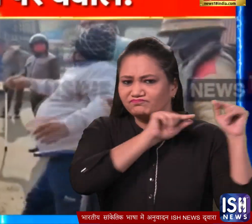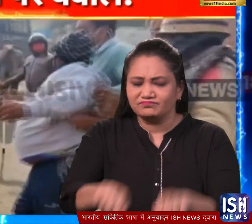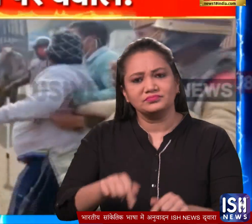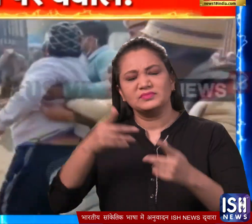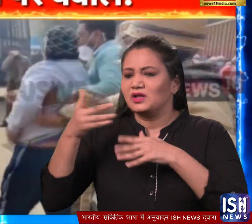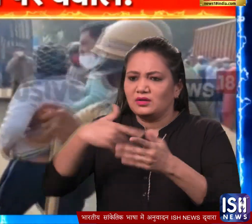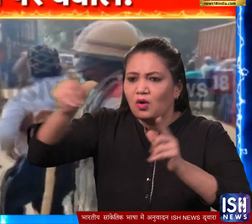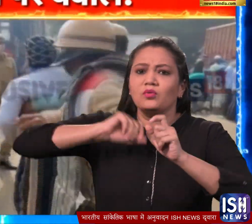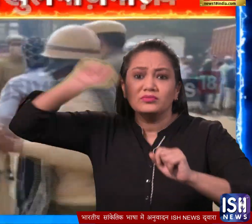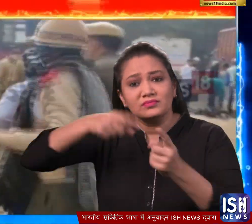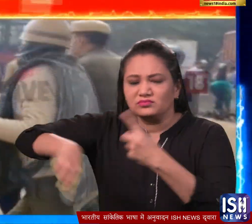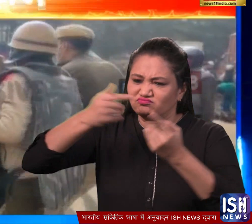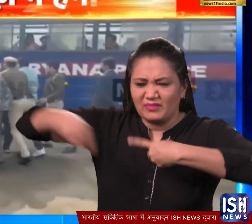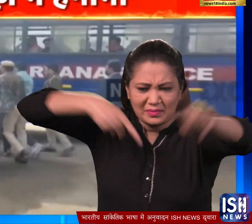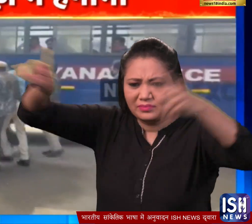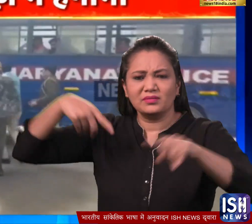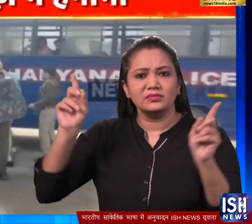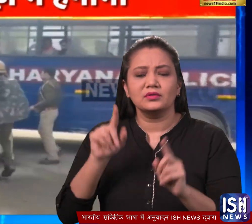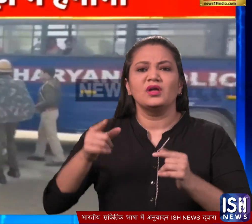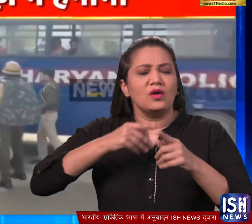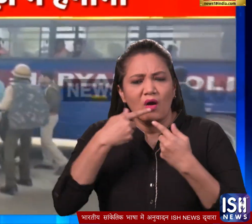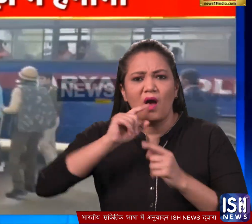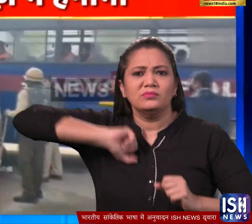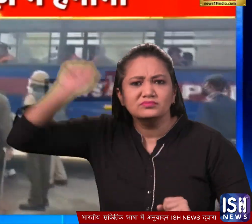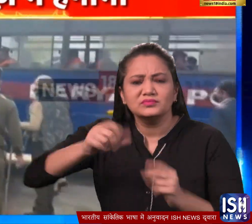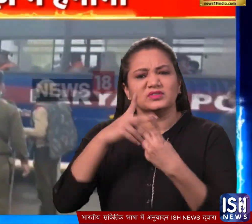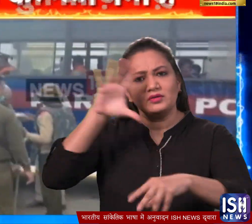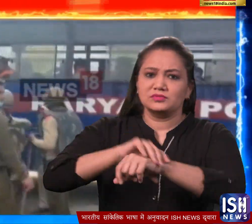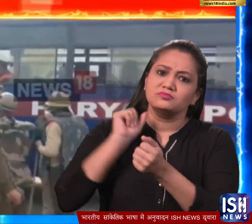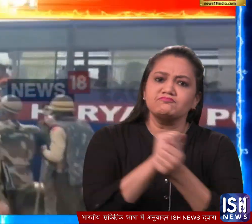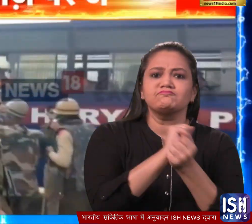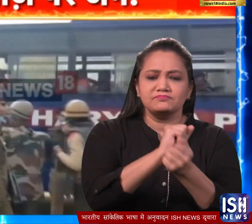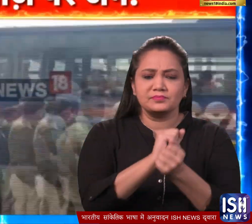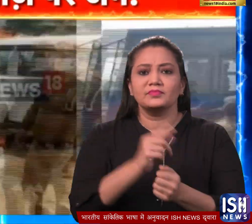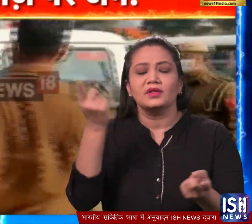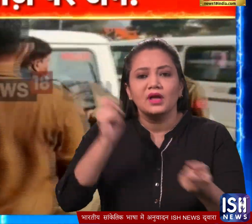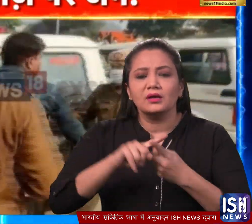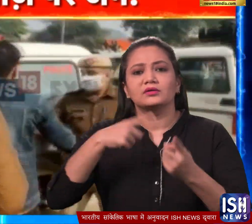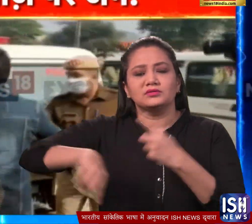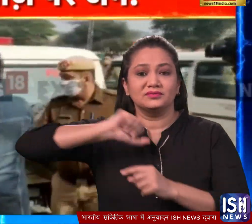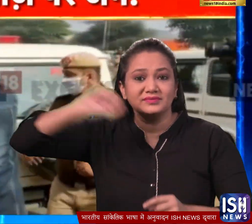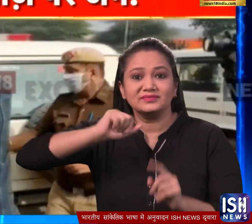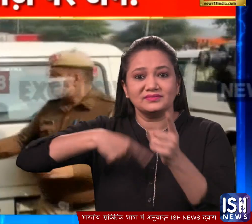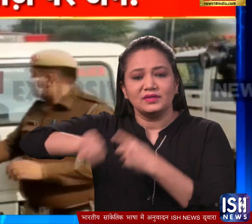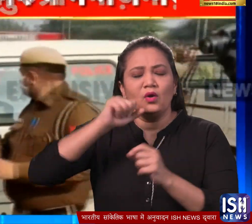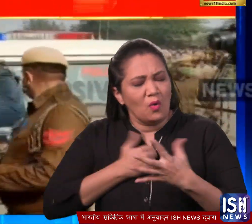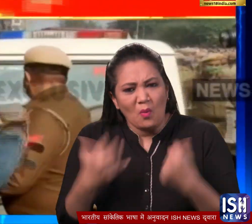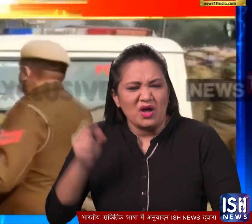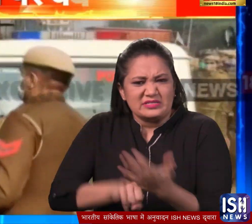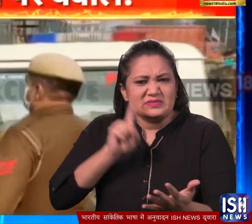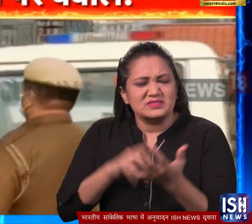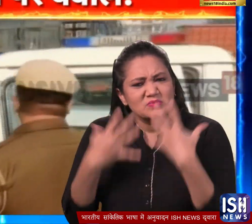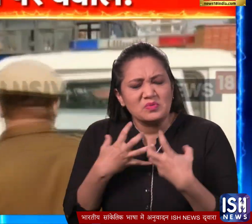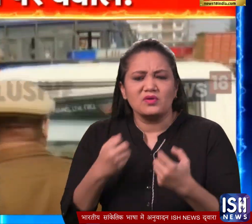प्रदर्शन करने वालों को वहां से हटाना शुरू कर दिया। वो खुले में नमाज का विरोध करने वालों को हिरासत में लेने लगी, जिसके बाद प्रदर्शन करने वाले अपनी